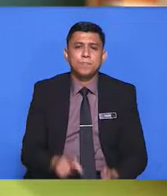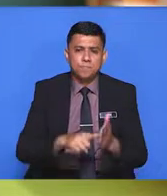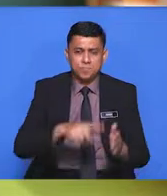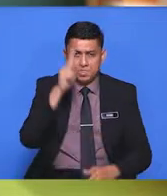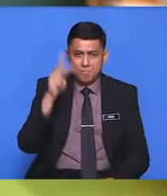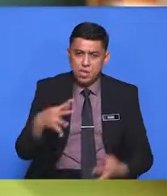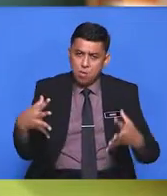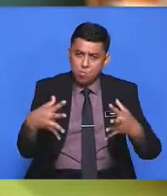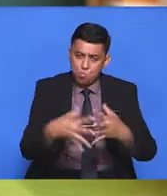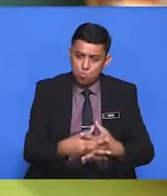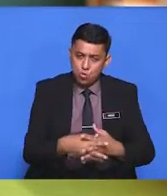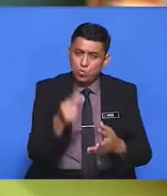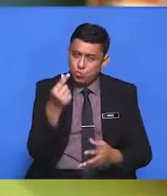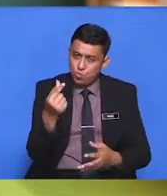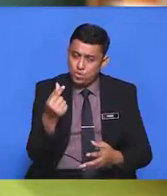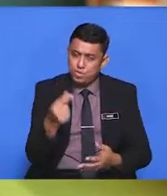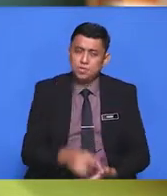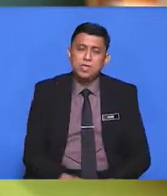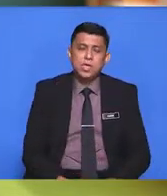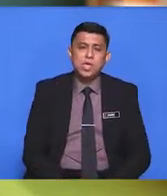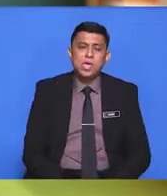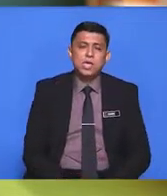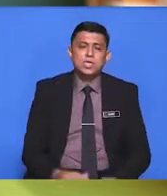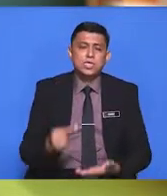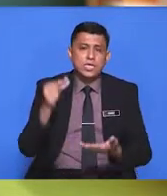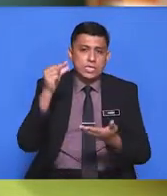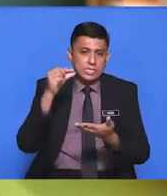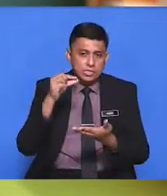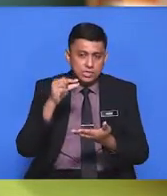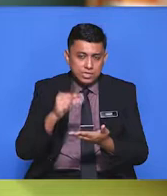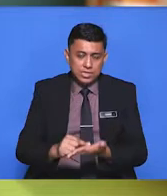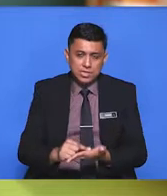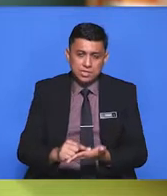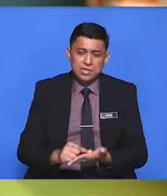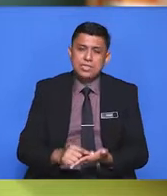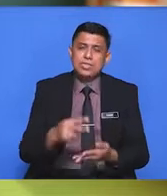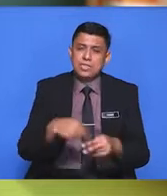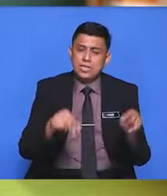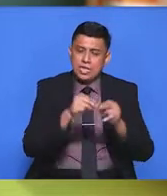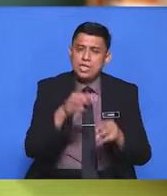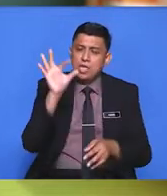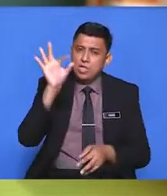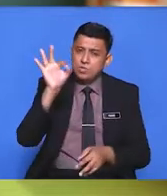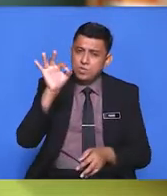Apakah gabungan duit shilling untuk mendapatkan nilai wang 90 sen?